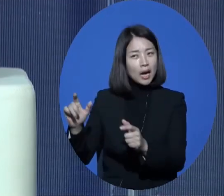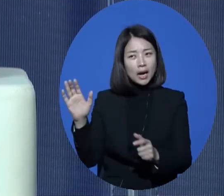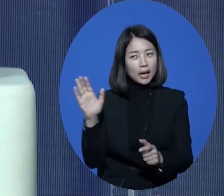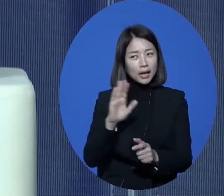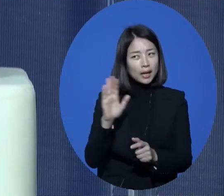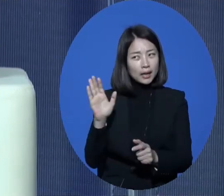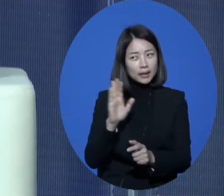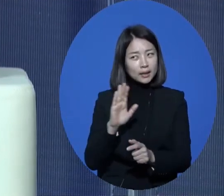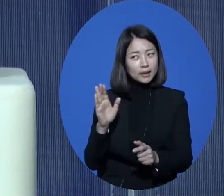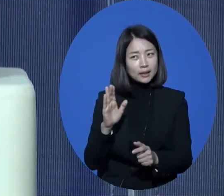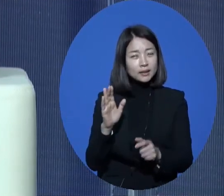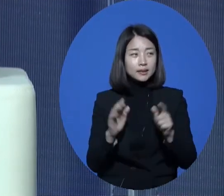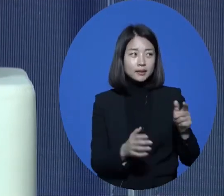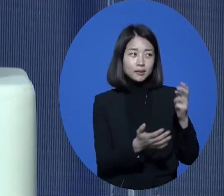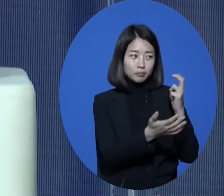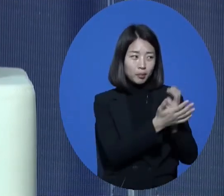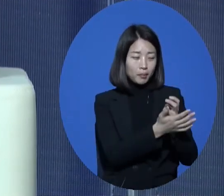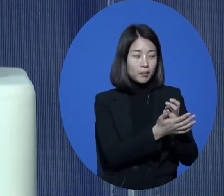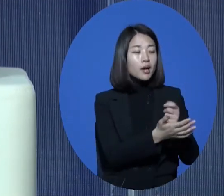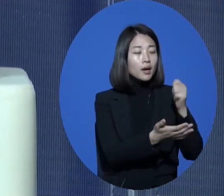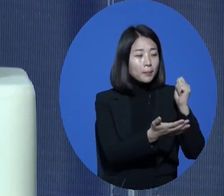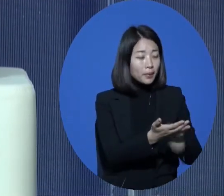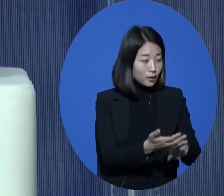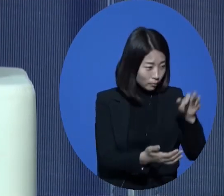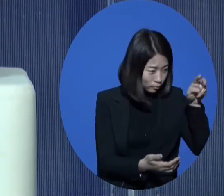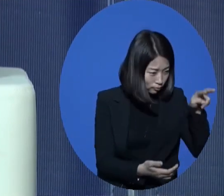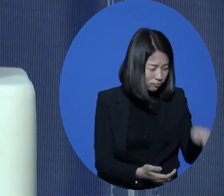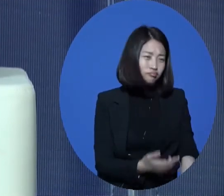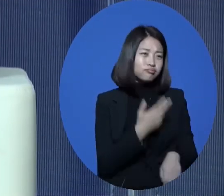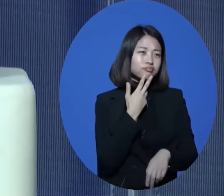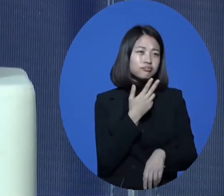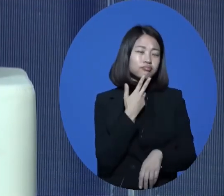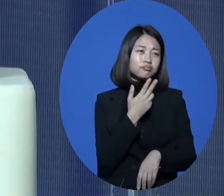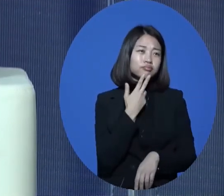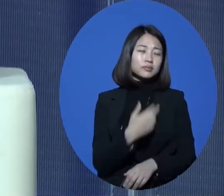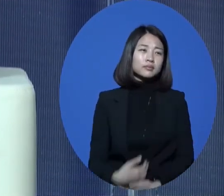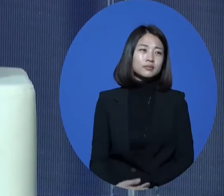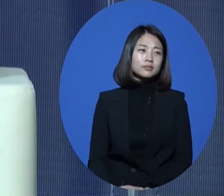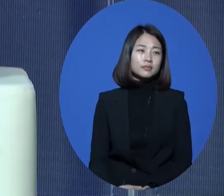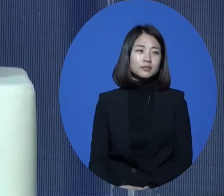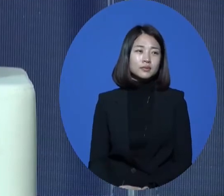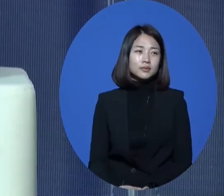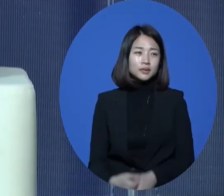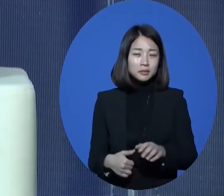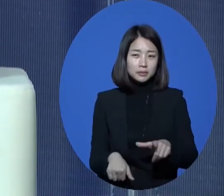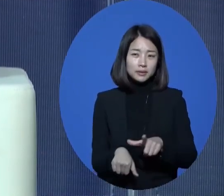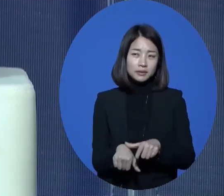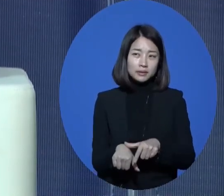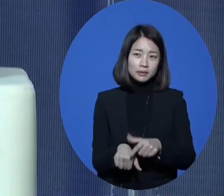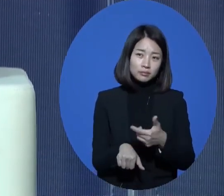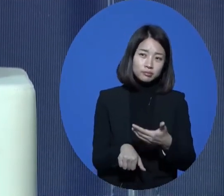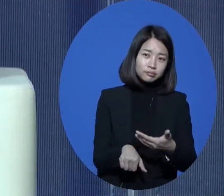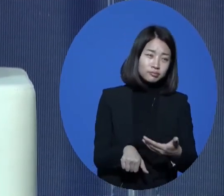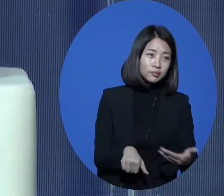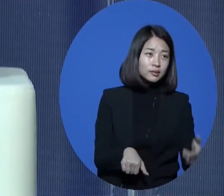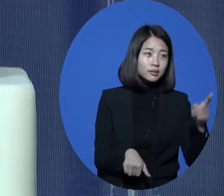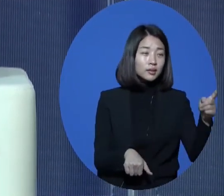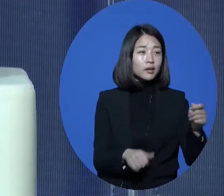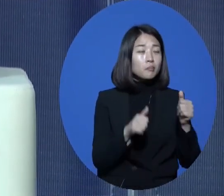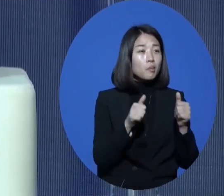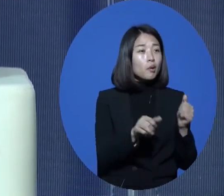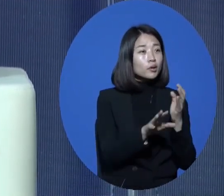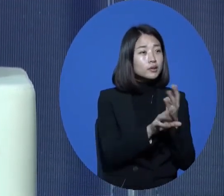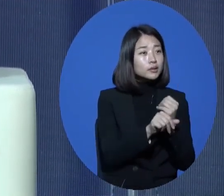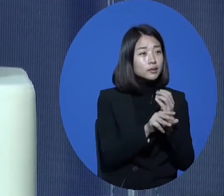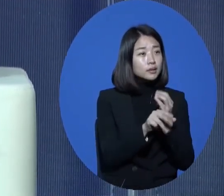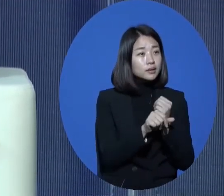게 여태까지의 판례 방향이었습니다. 그런데 이제 지금 이렇게 계속 시간을 끌고 있기 때문에